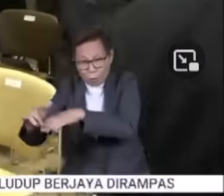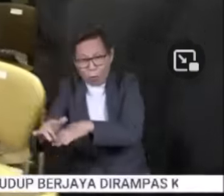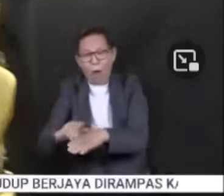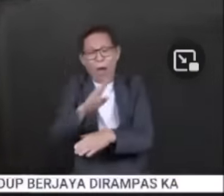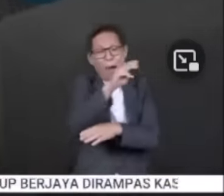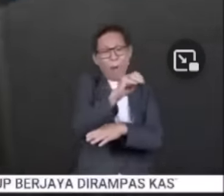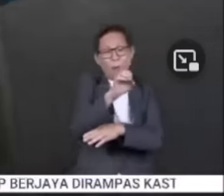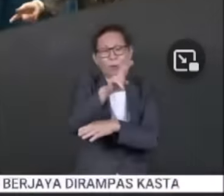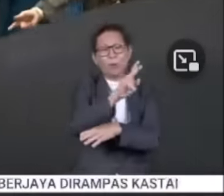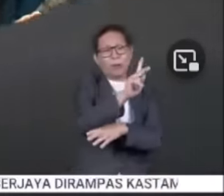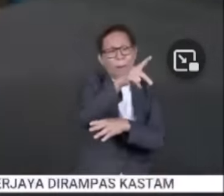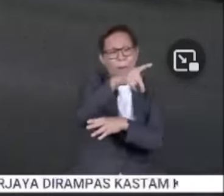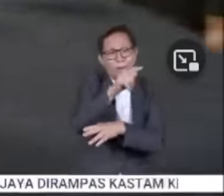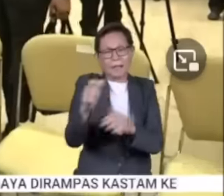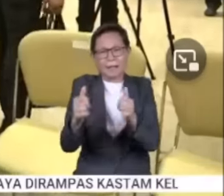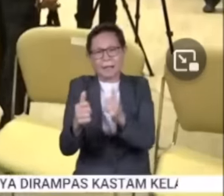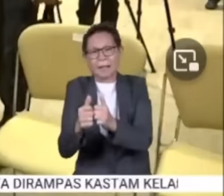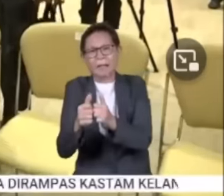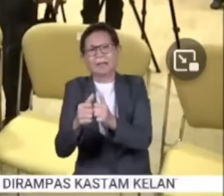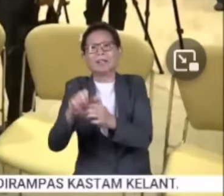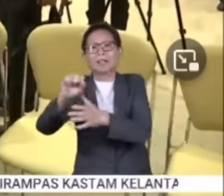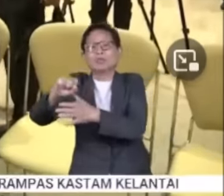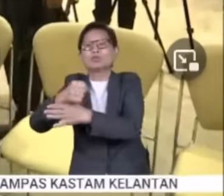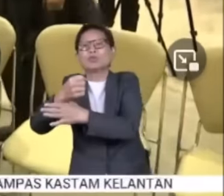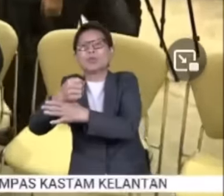antara KPT dan Suruhanjaya Security.